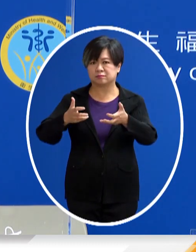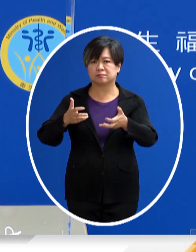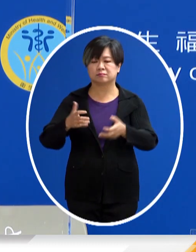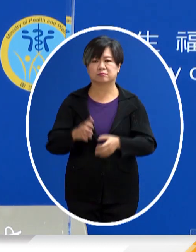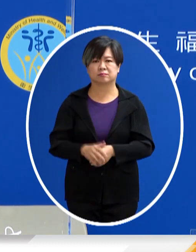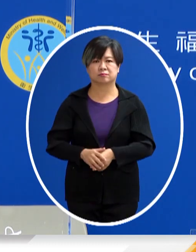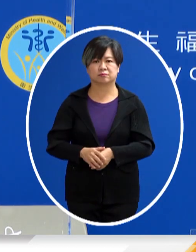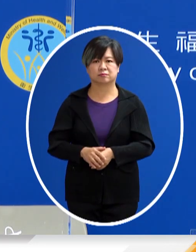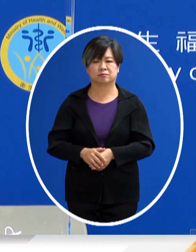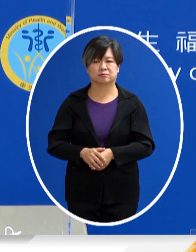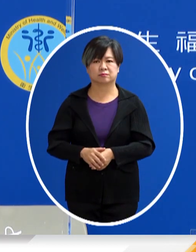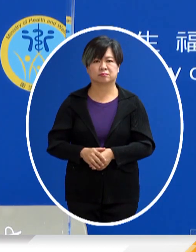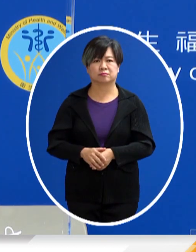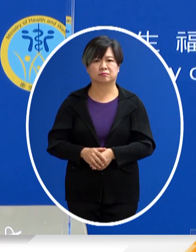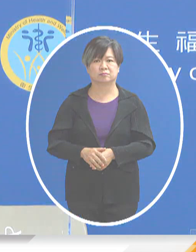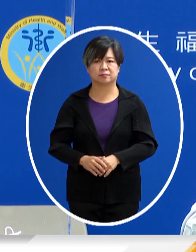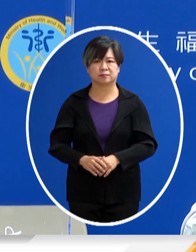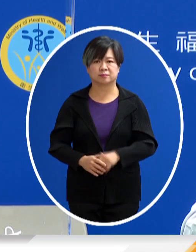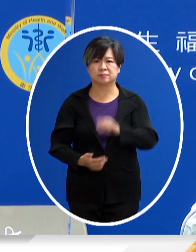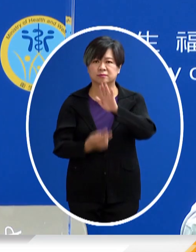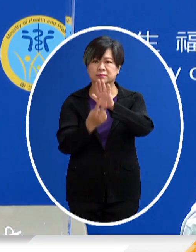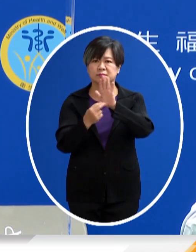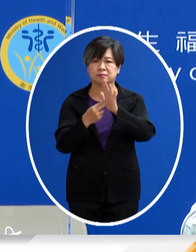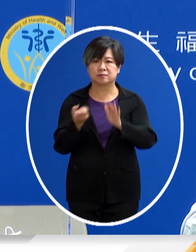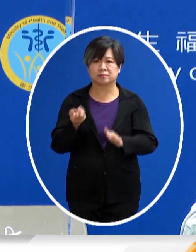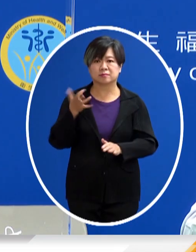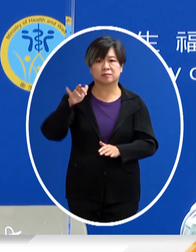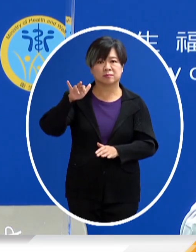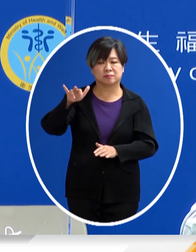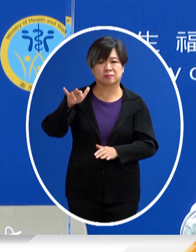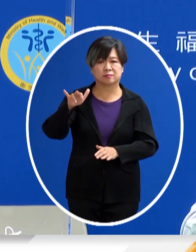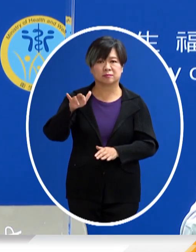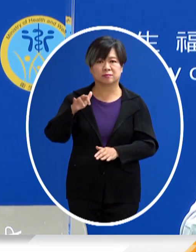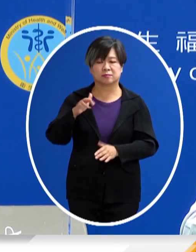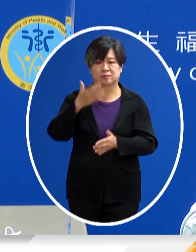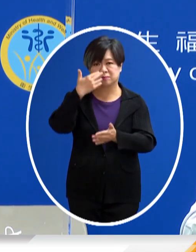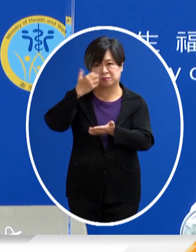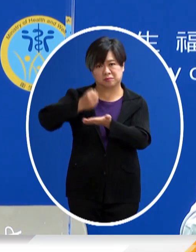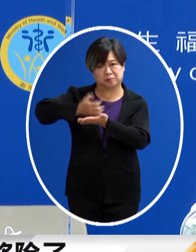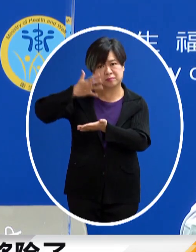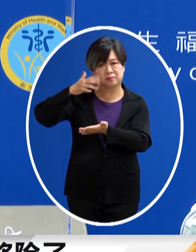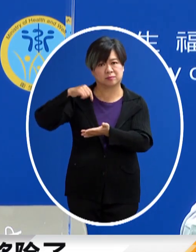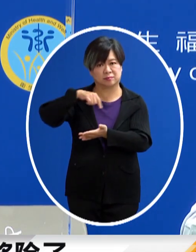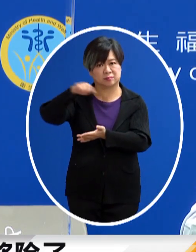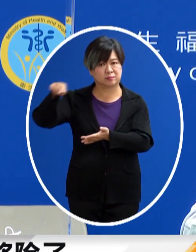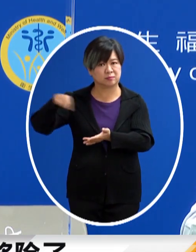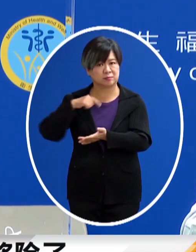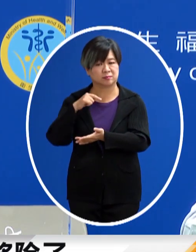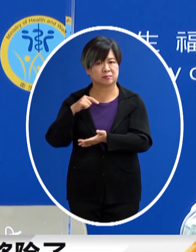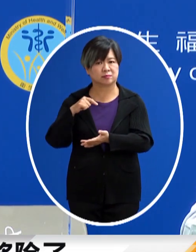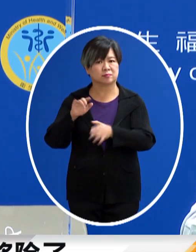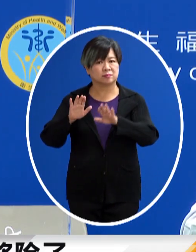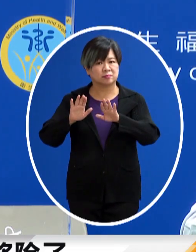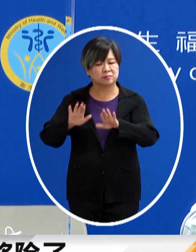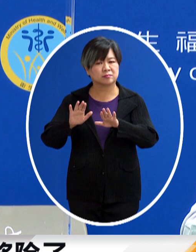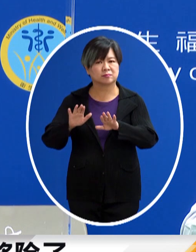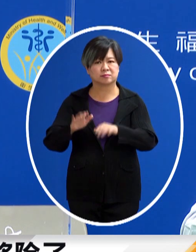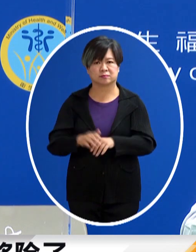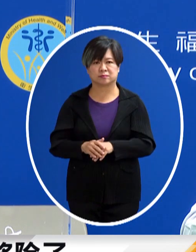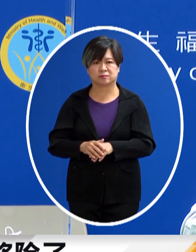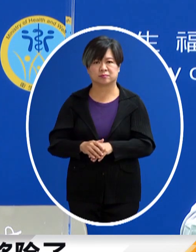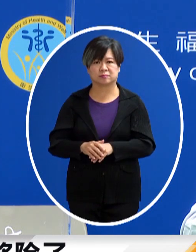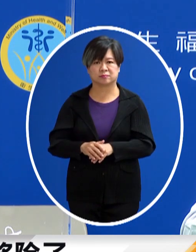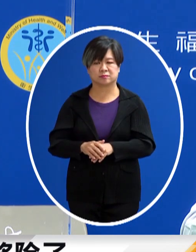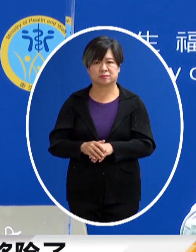中一位也已经插管，华航、诺福特相关的个案也都，最后有